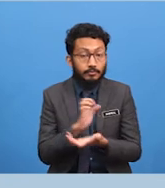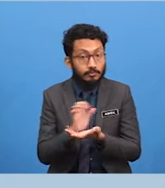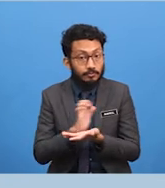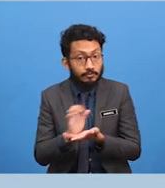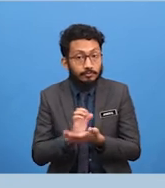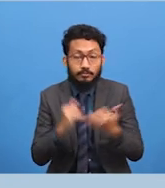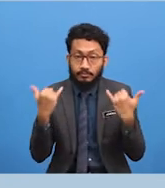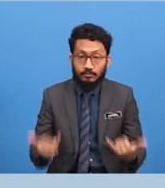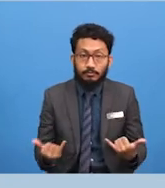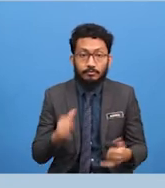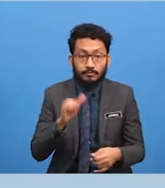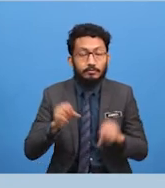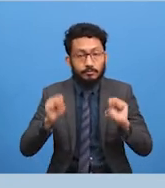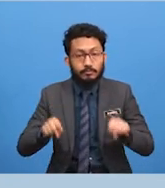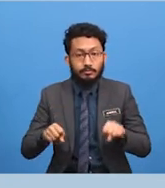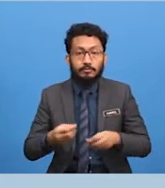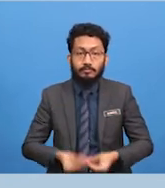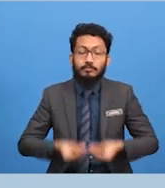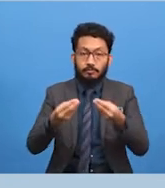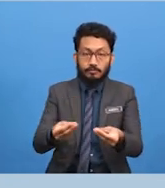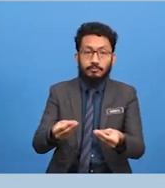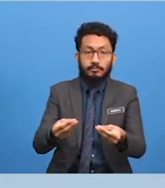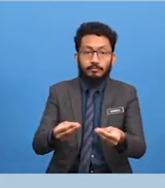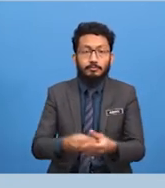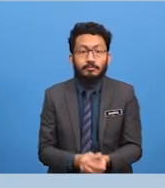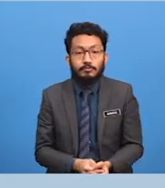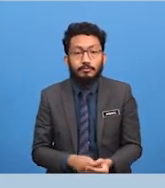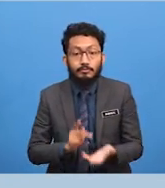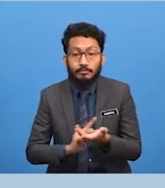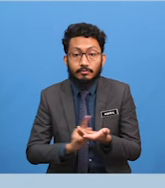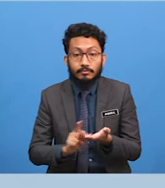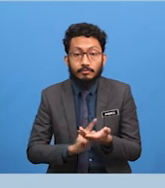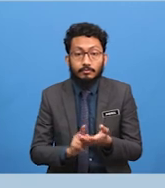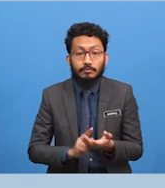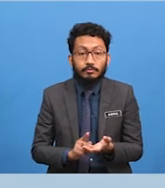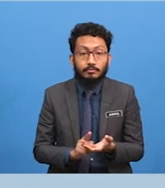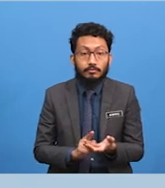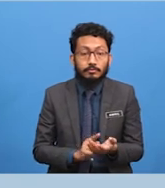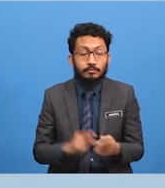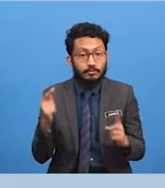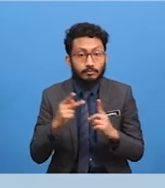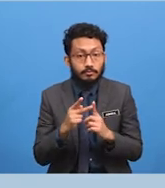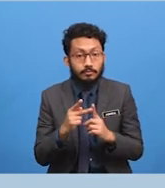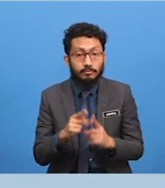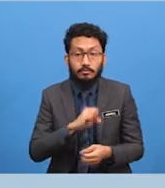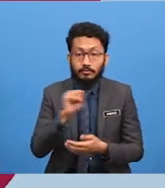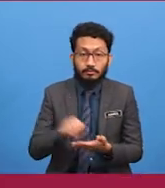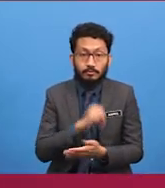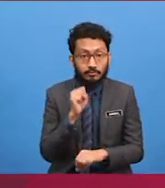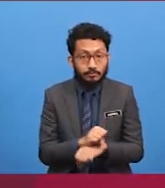semasa yang boleh memberikan kesan langsung atau tidak langsung kepada